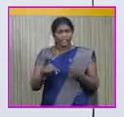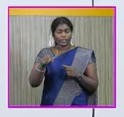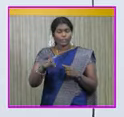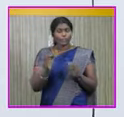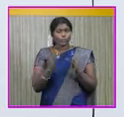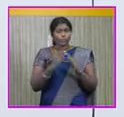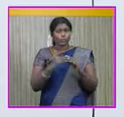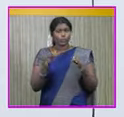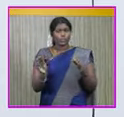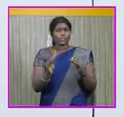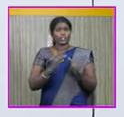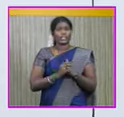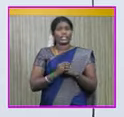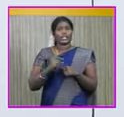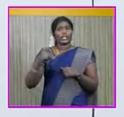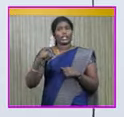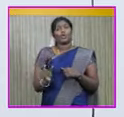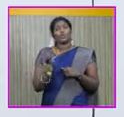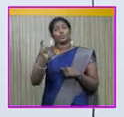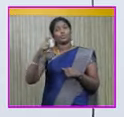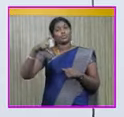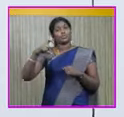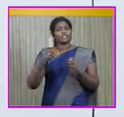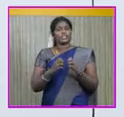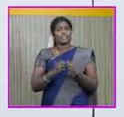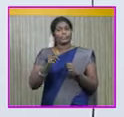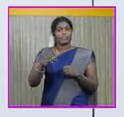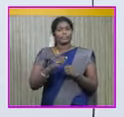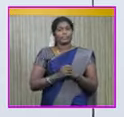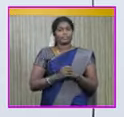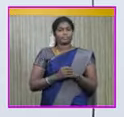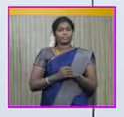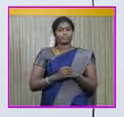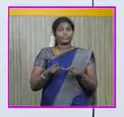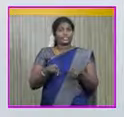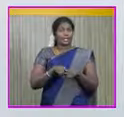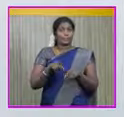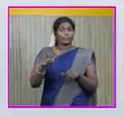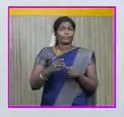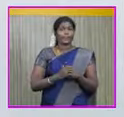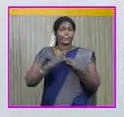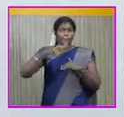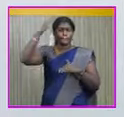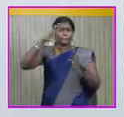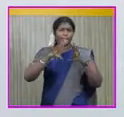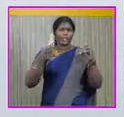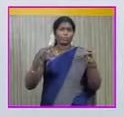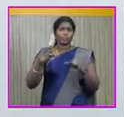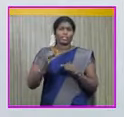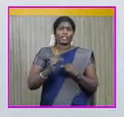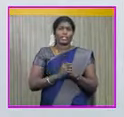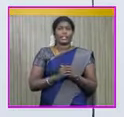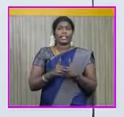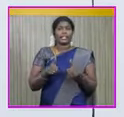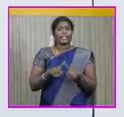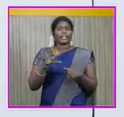முக்கோணத்தில் எழுதும்போது யூசிபி கோணம் யூசிபி சமம், பெரிய முக்கோணத்தில் எழுதும்போது கோணம்